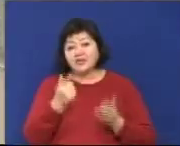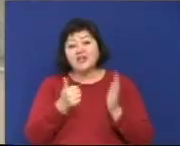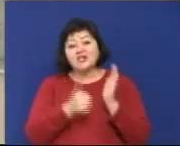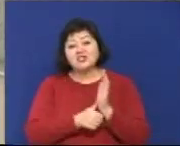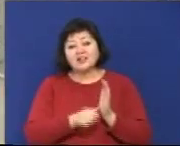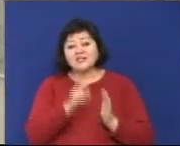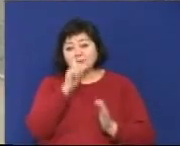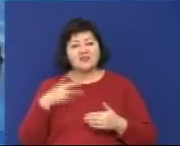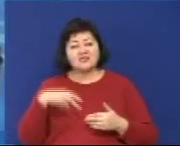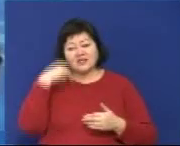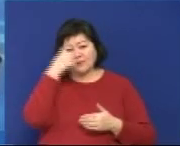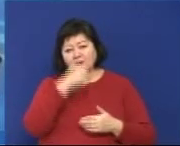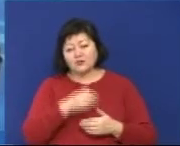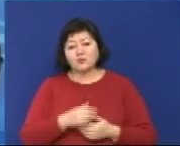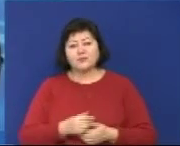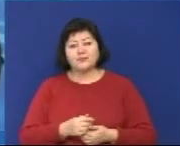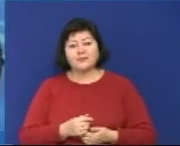Макзумов, телеканал «Семей».